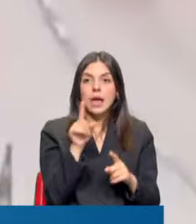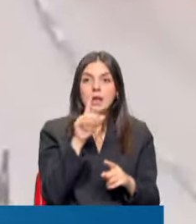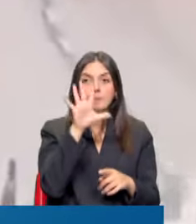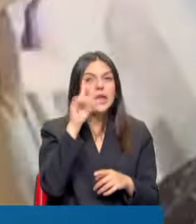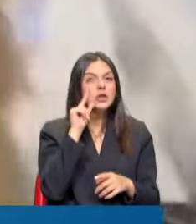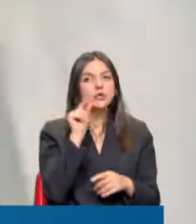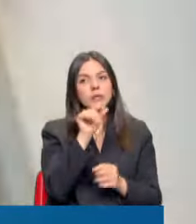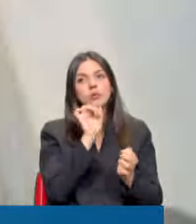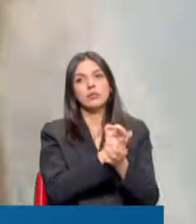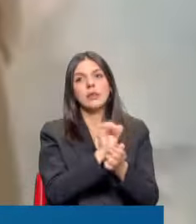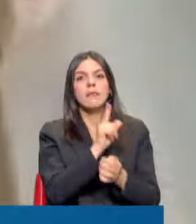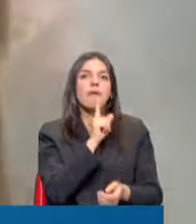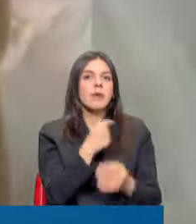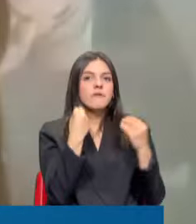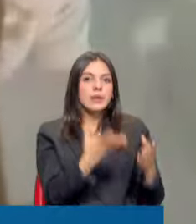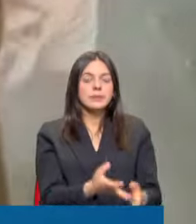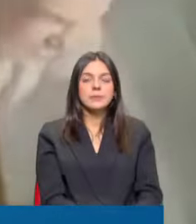şüphelinin tutuklanmasına hükmetti.